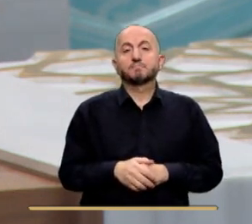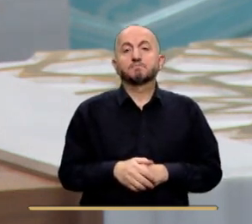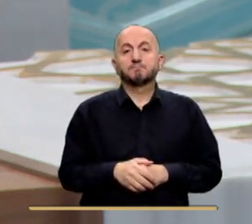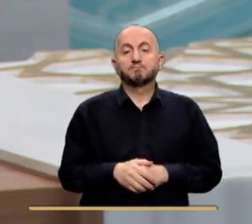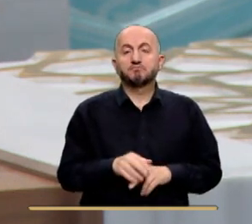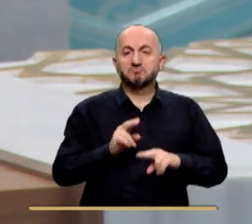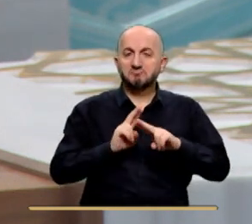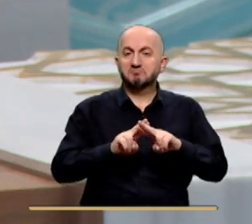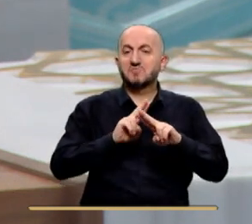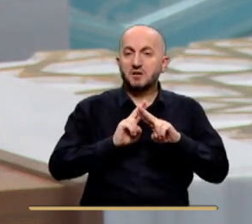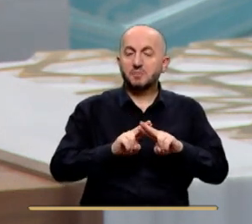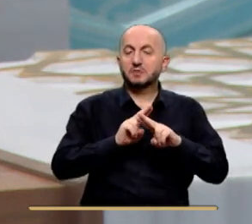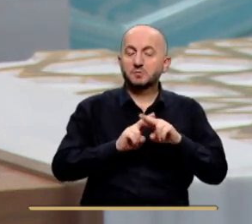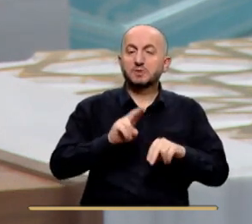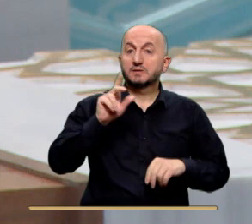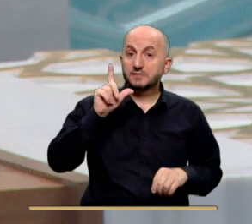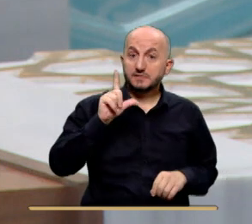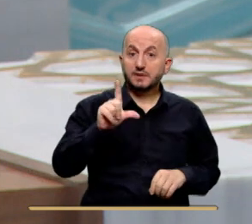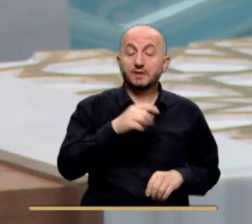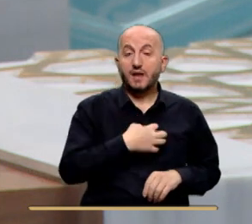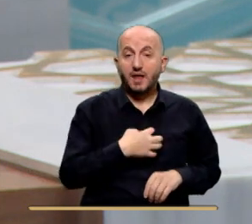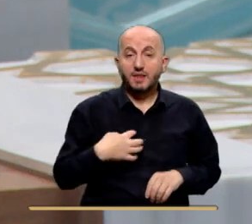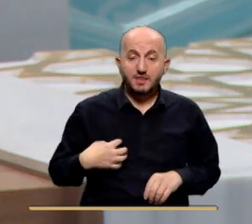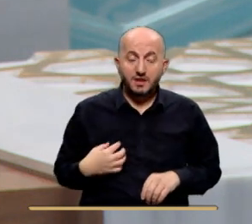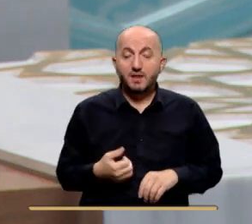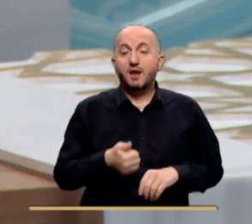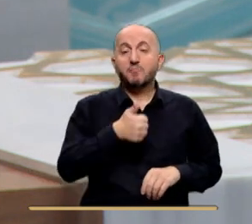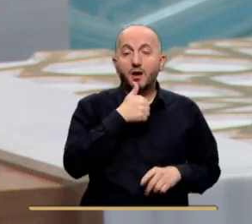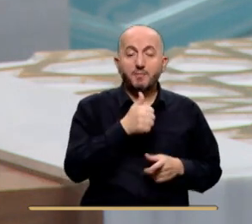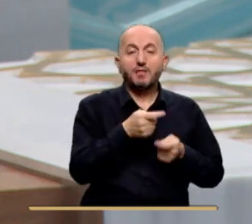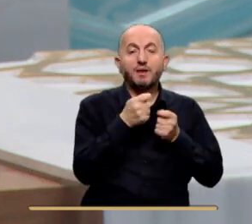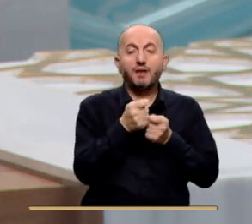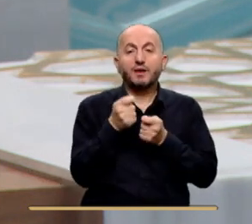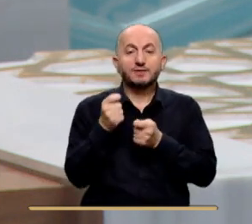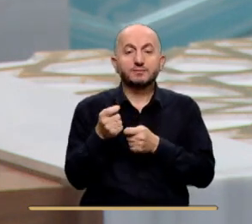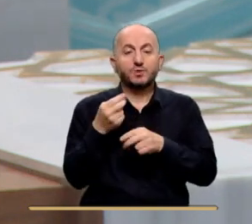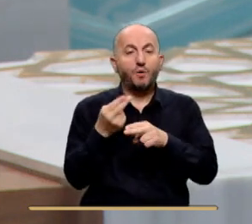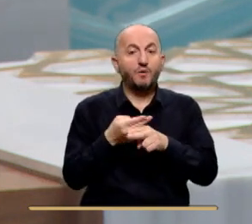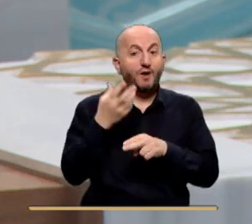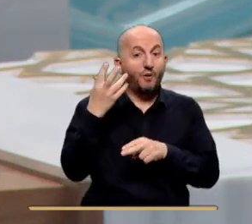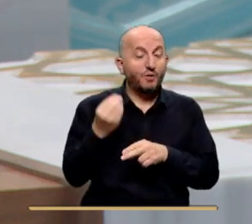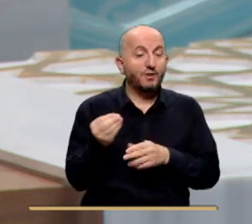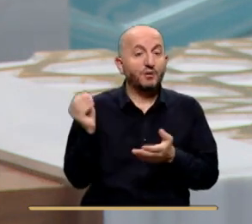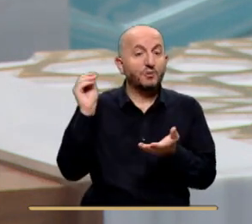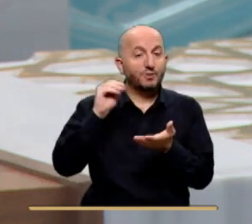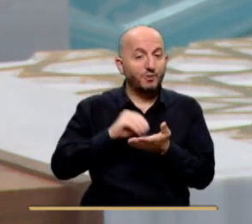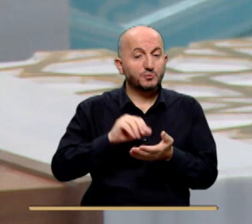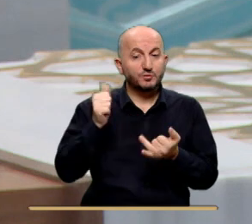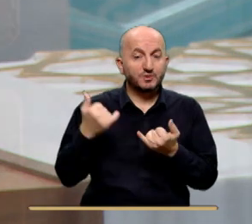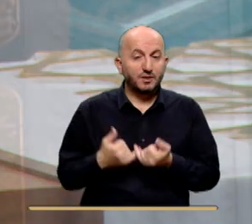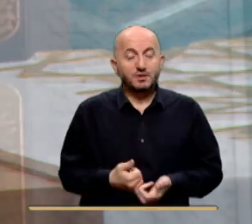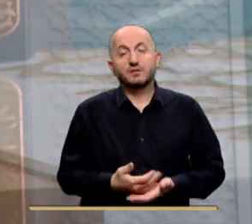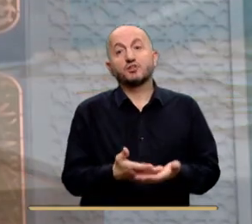mürebbiliğini, terbiye etmenin gereğini annelere, babalara, eğitimcilere rol model olarak ortaya koymuştur değerli